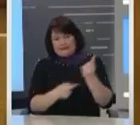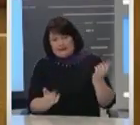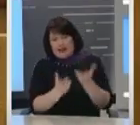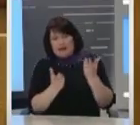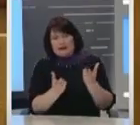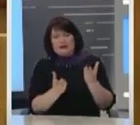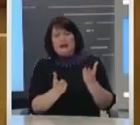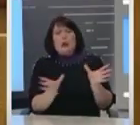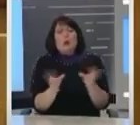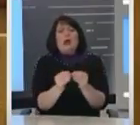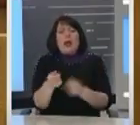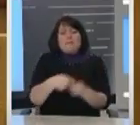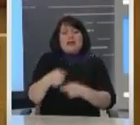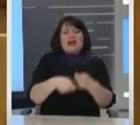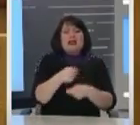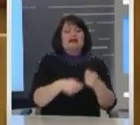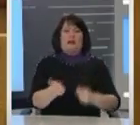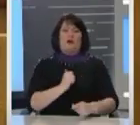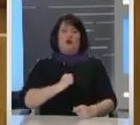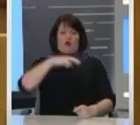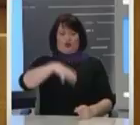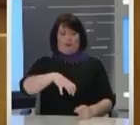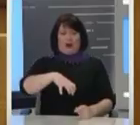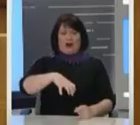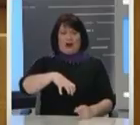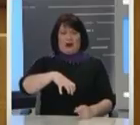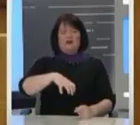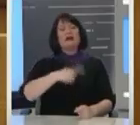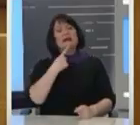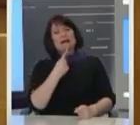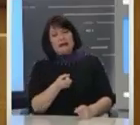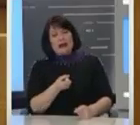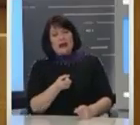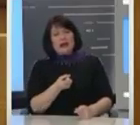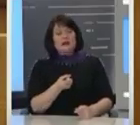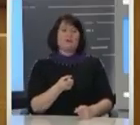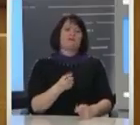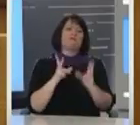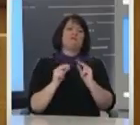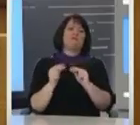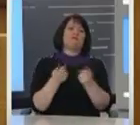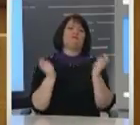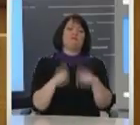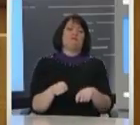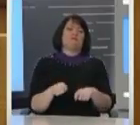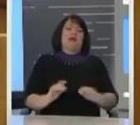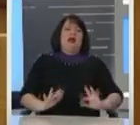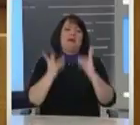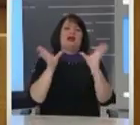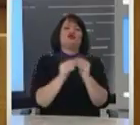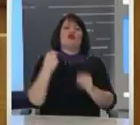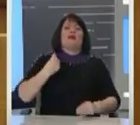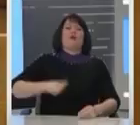ελάχιστες μικρές επιχειρήσεις του ιδιωτικού τομέα, αποφεύγοντας να μπει η κουβέντα για τις απεργίες στο